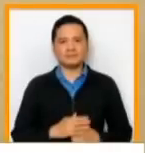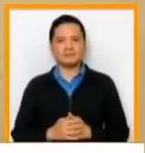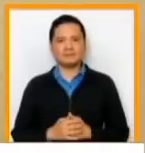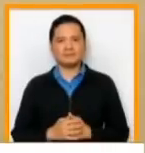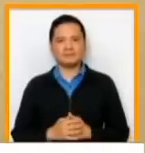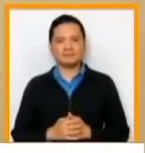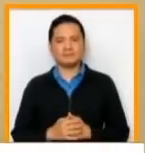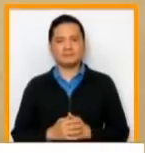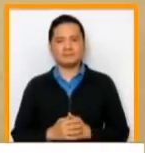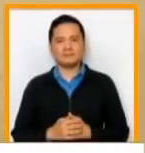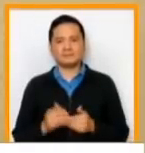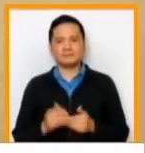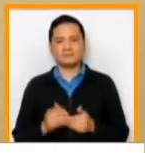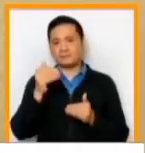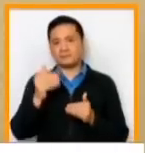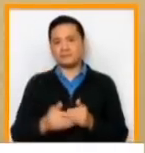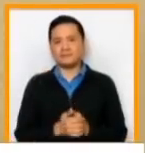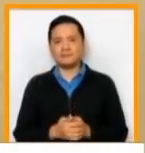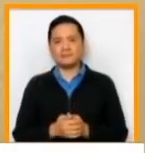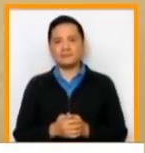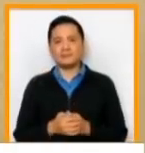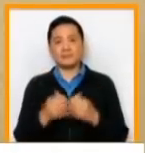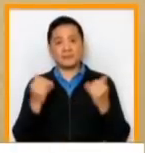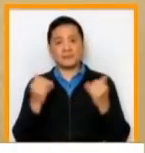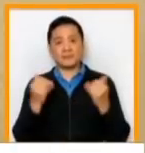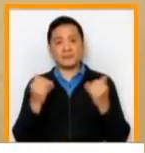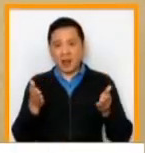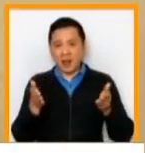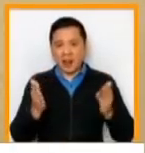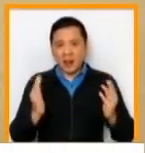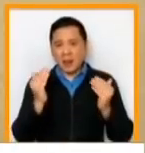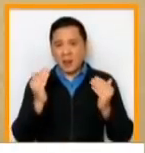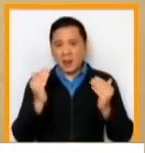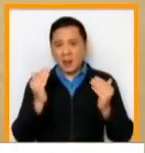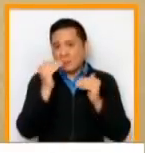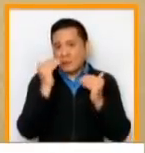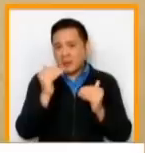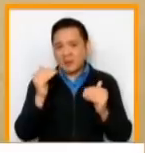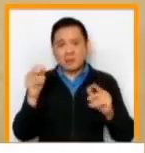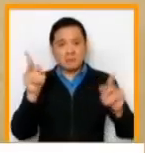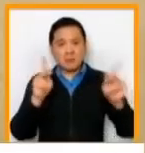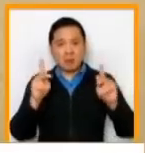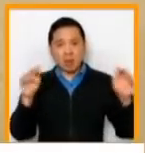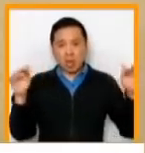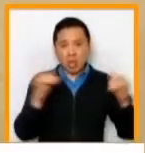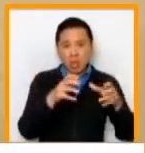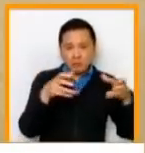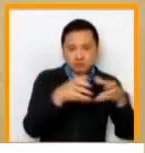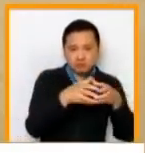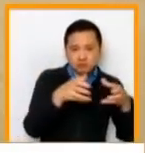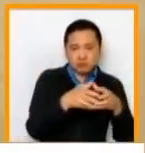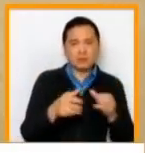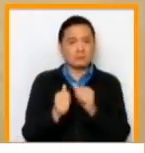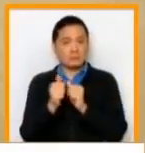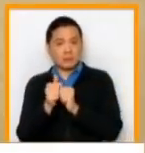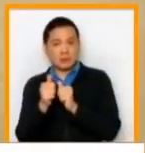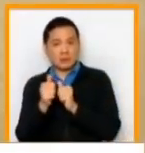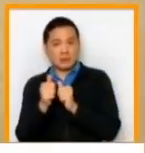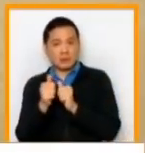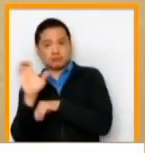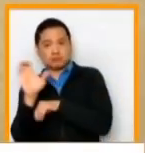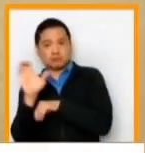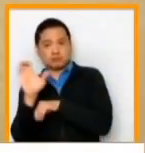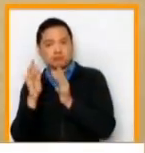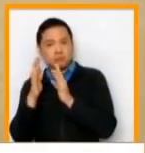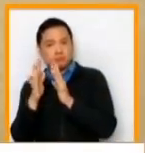Ngayon pong pinapayagan na ang limited social gatherings, may mga nagtatanong, pupwede na kayang mag-Christmas party ngayong taon? Ang sagot ng mga